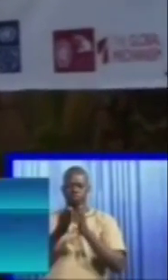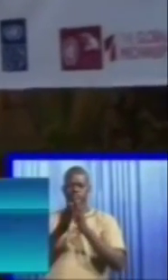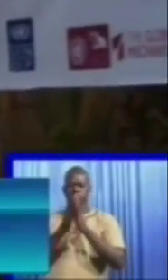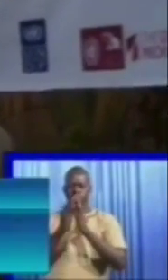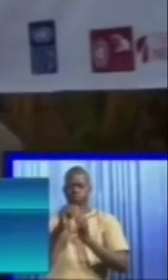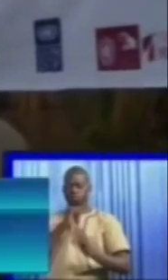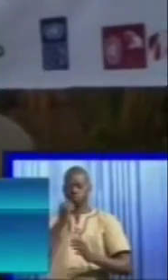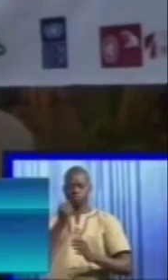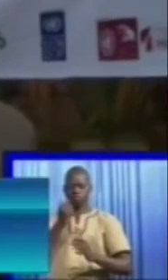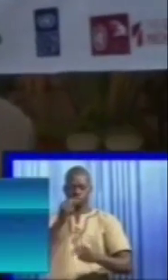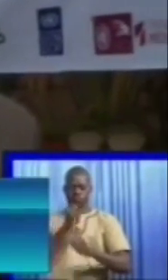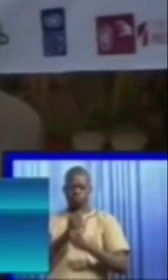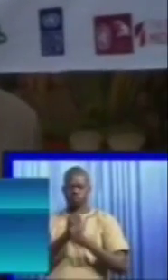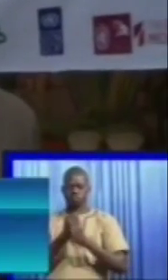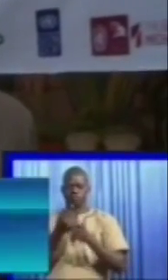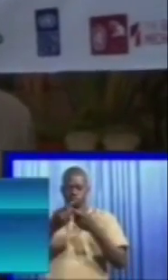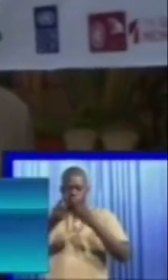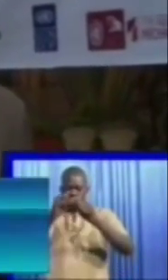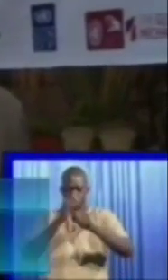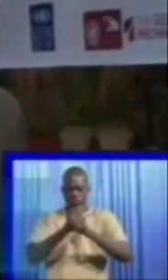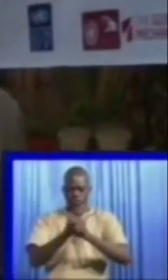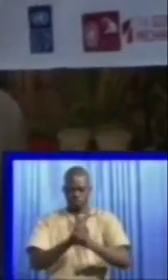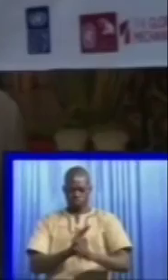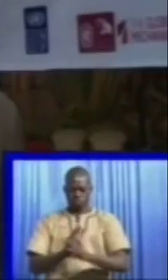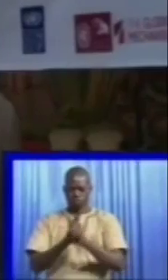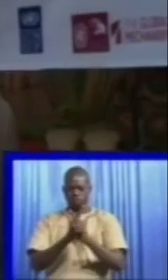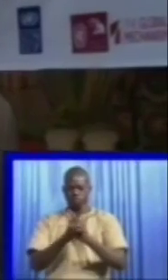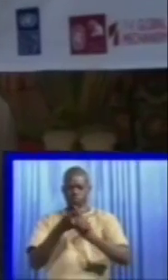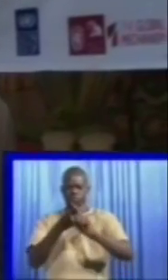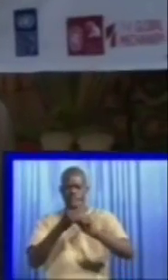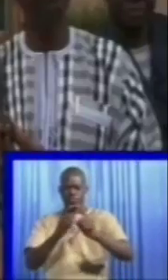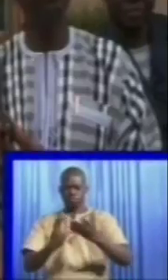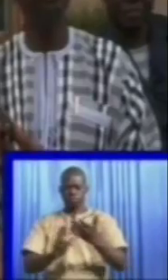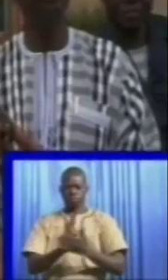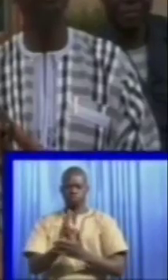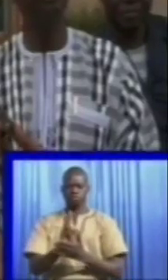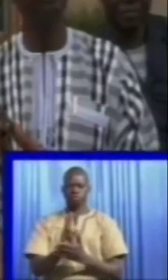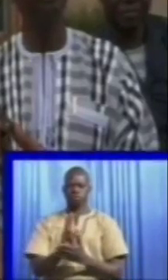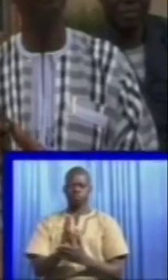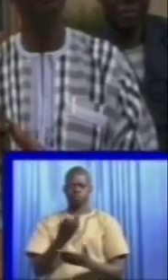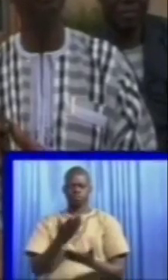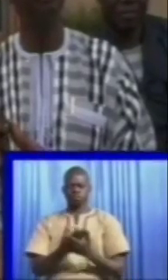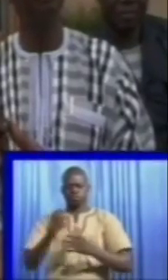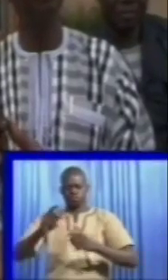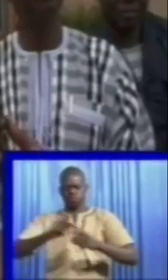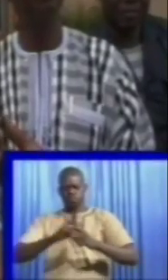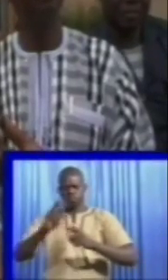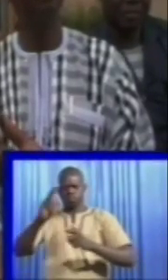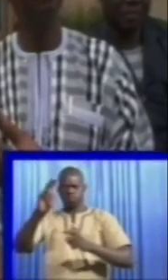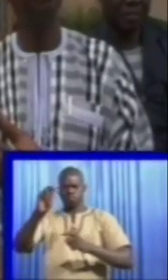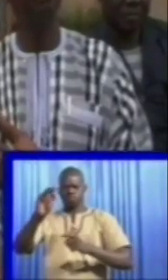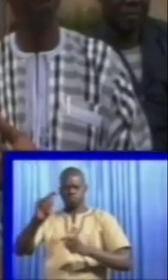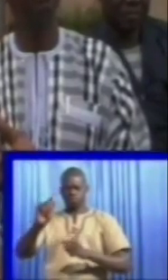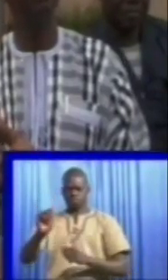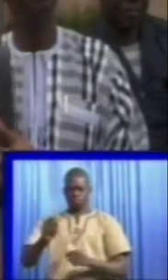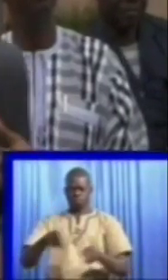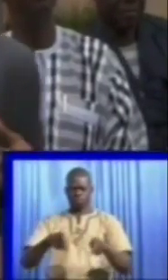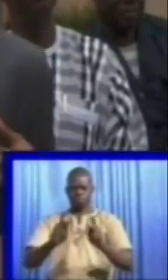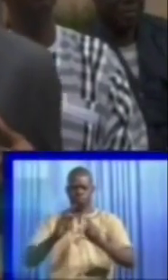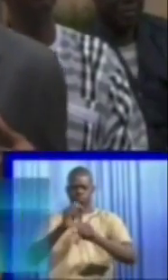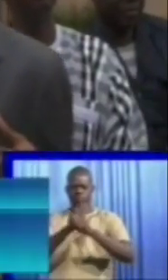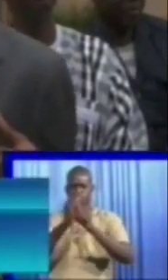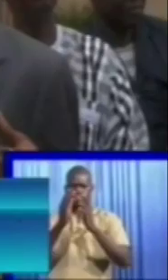exploiter, mais exploitons de façon à conserver la ressource que nous utilisons. Les bonnes pratiques comme la RNA, ça permettra aux